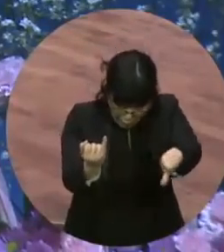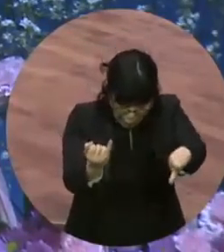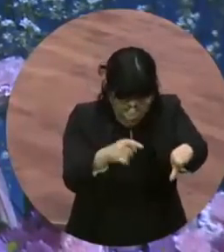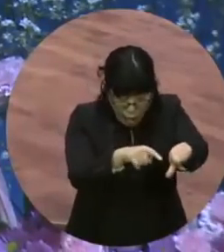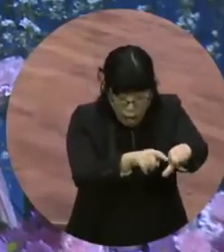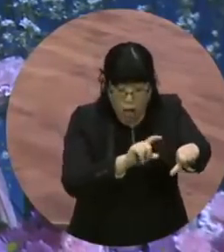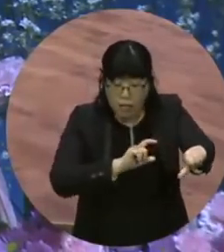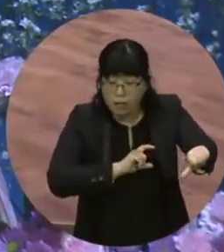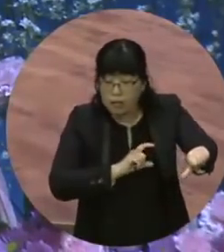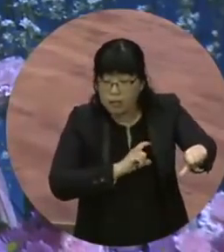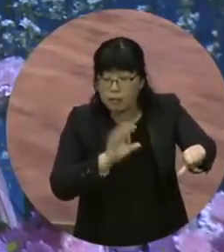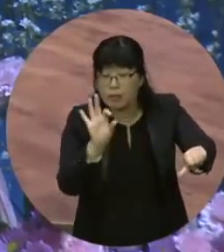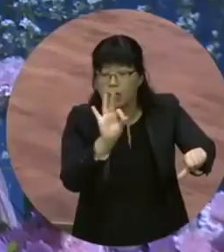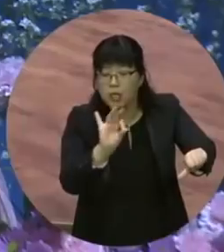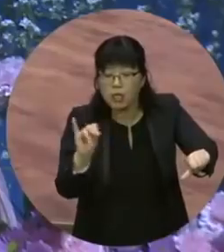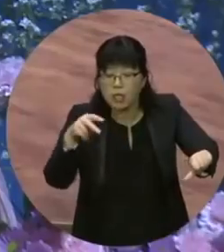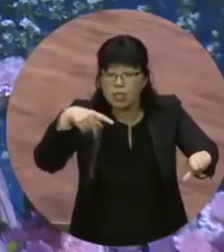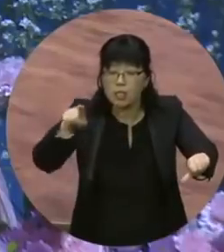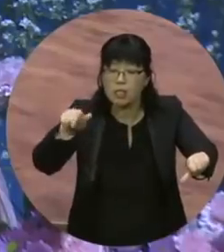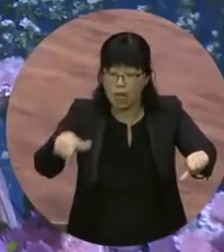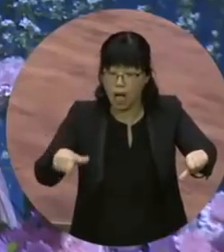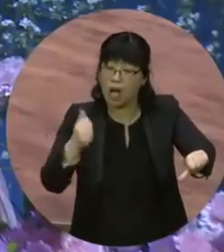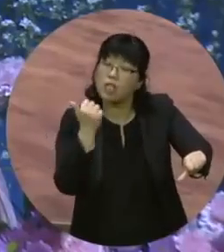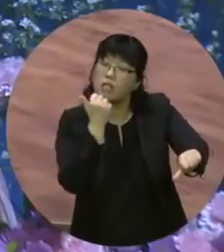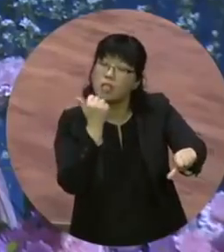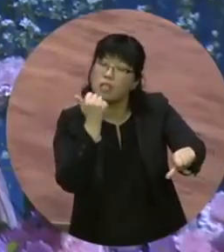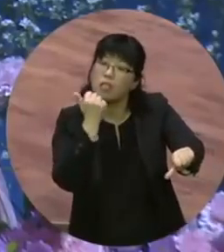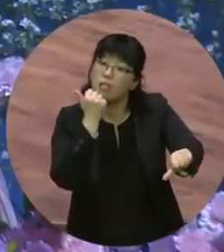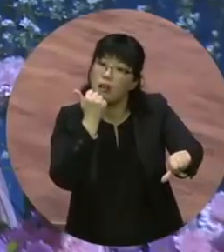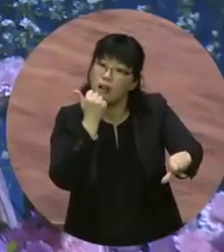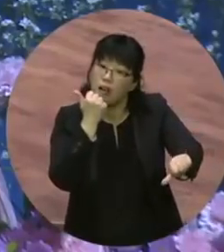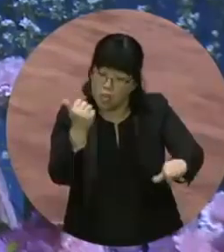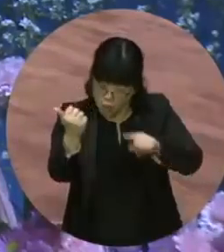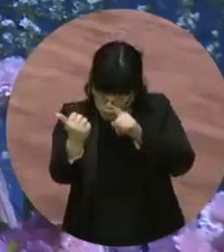그러면서 이삭과 영원한 언약을 세울 것을 말씀하십니다.